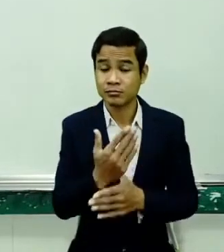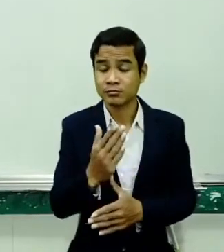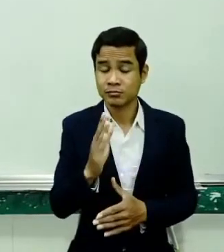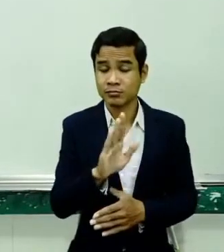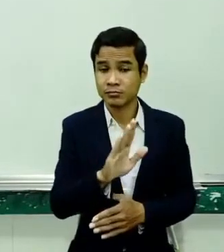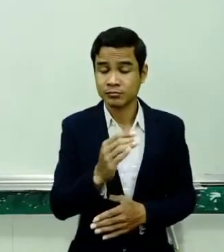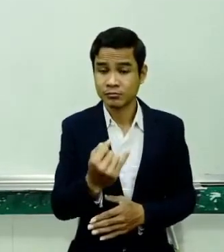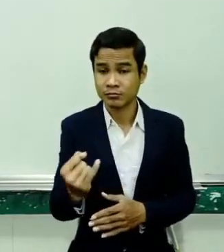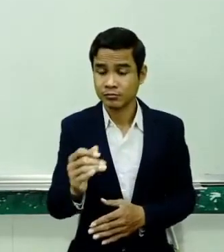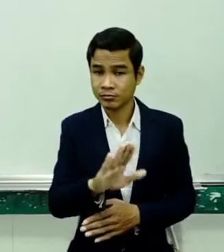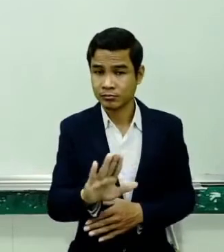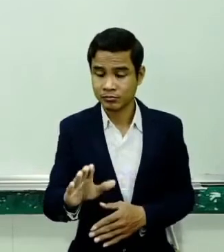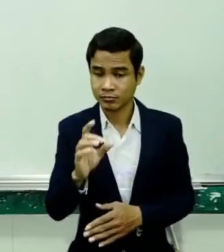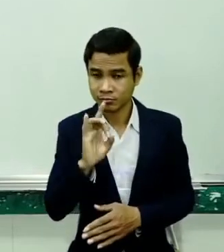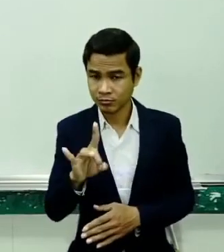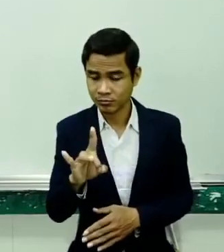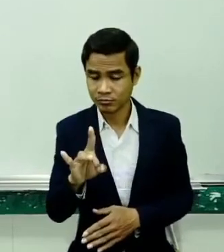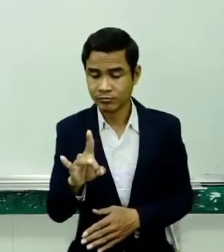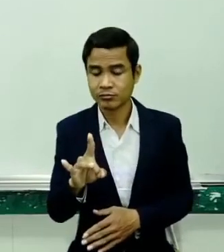tế